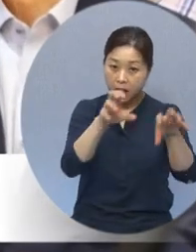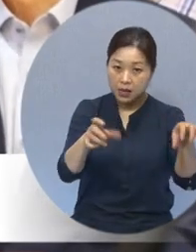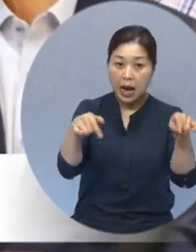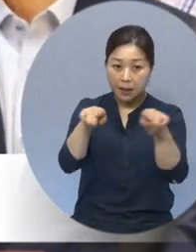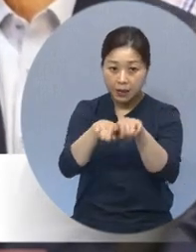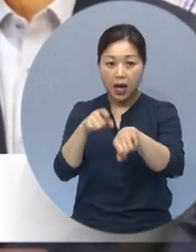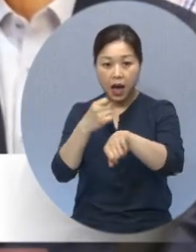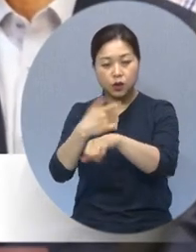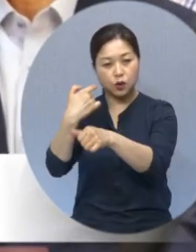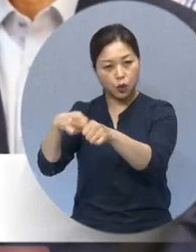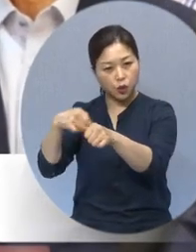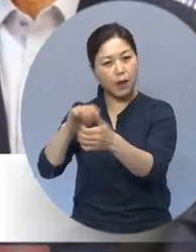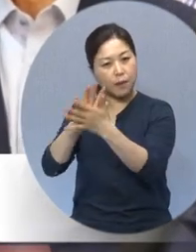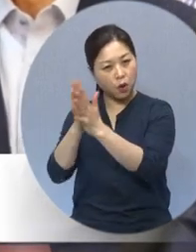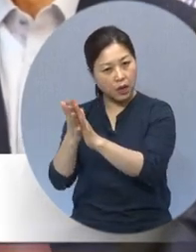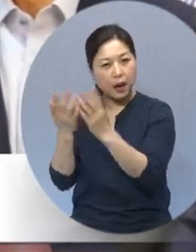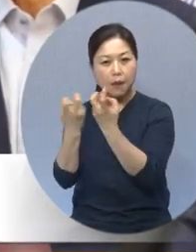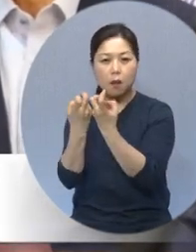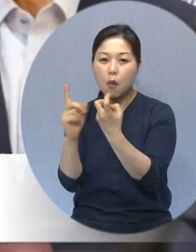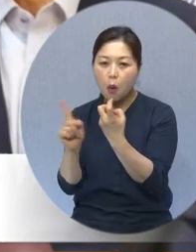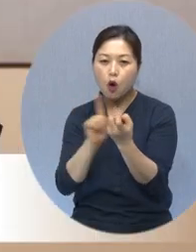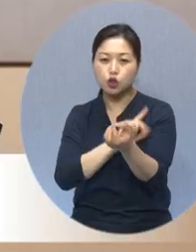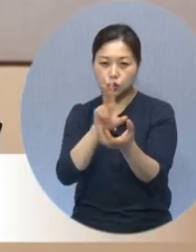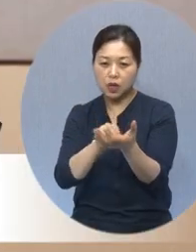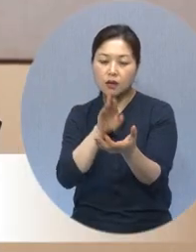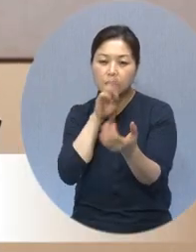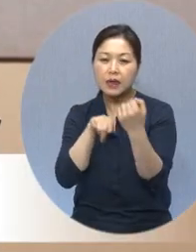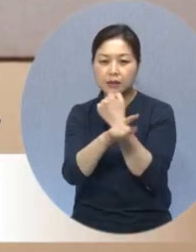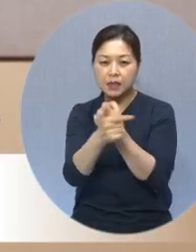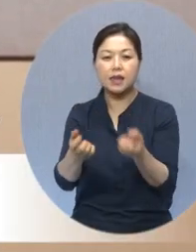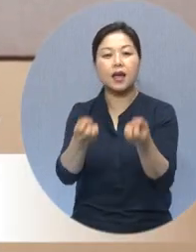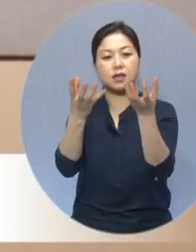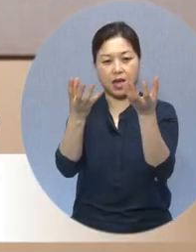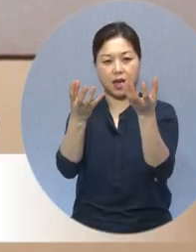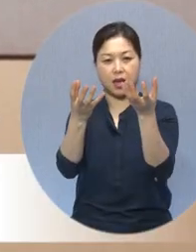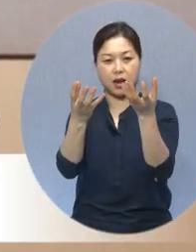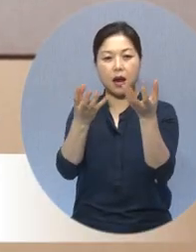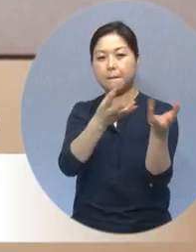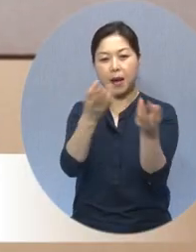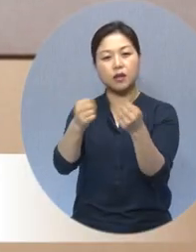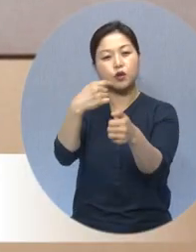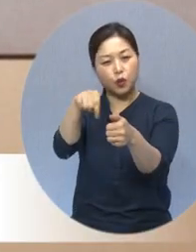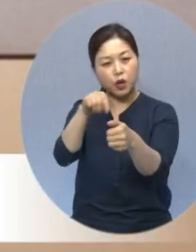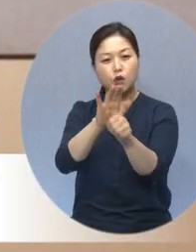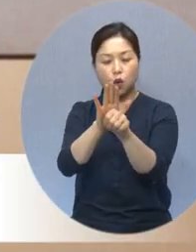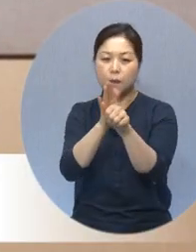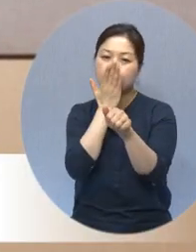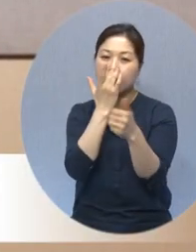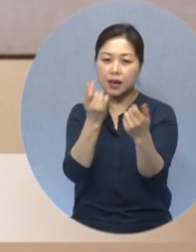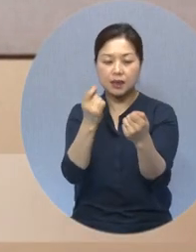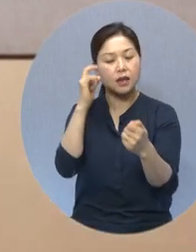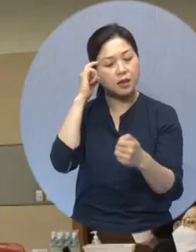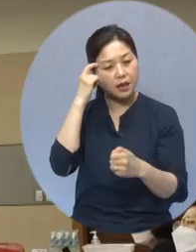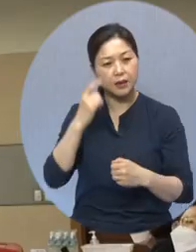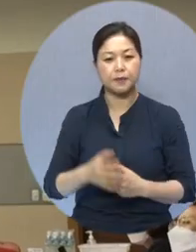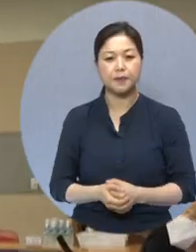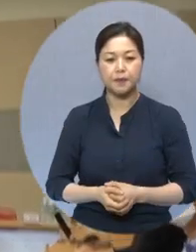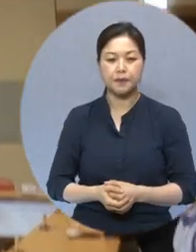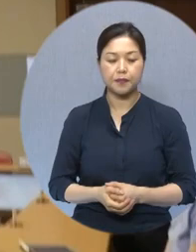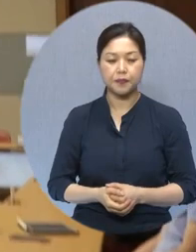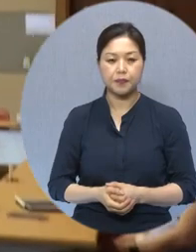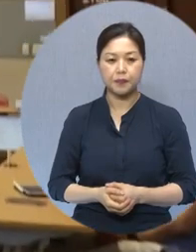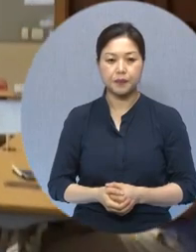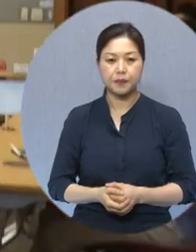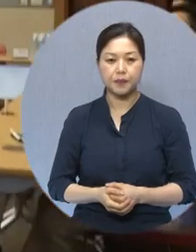함께하는 교육혁신 어떻게 할 것인가 주제가 정말 뜻깊은 행사가 되어서 많은 교육에 도움이 됐으면 좋겠다는 생각을 해봅니다.